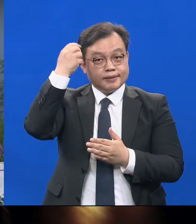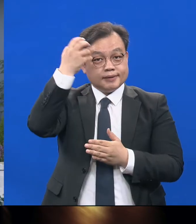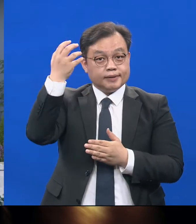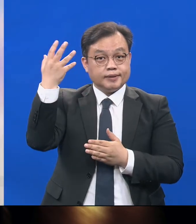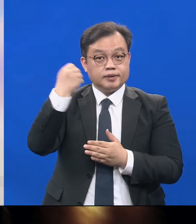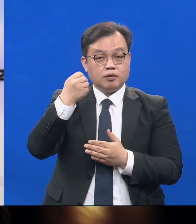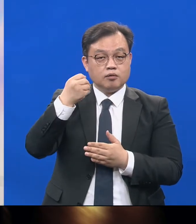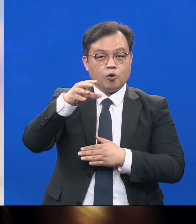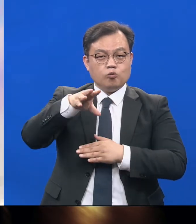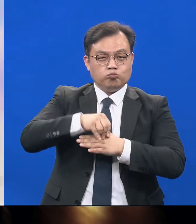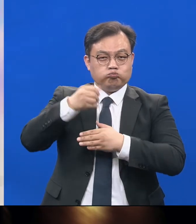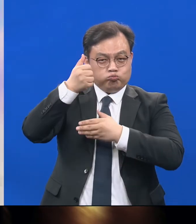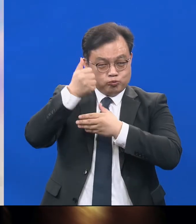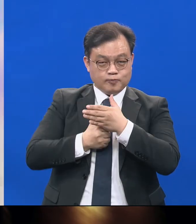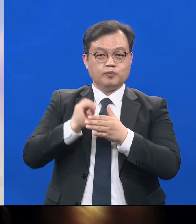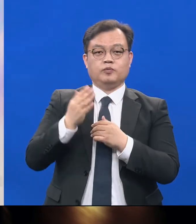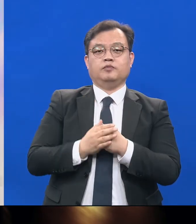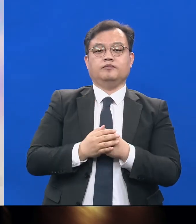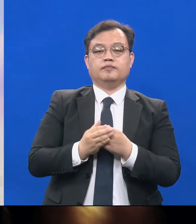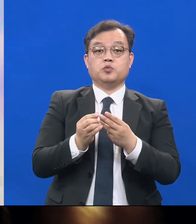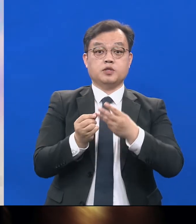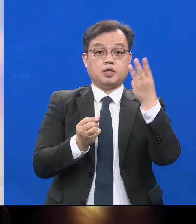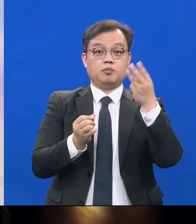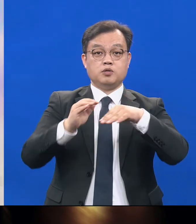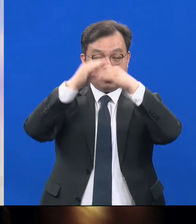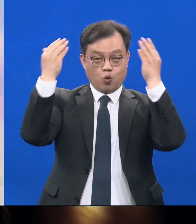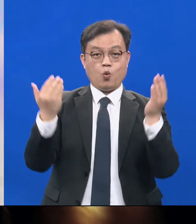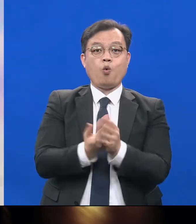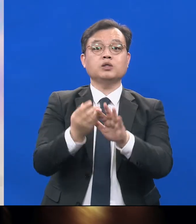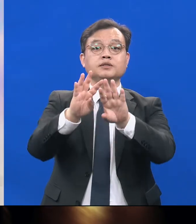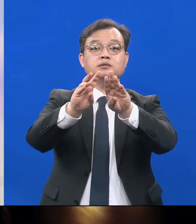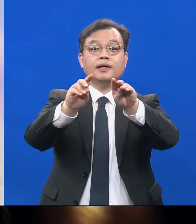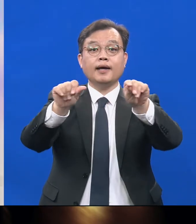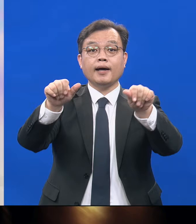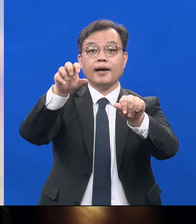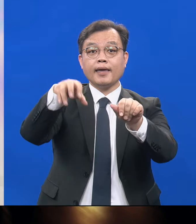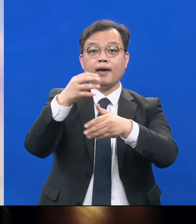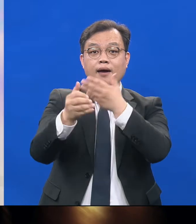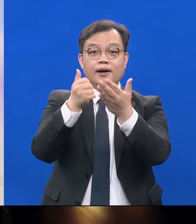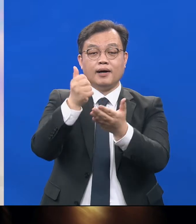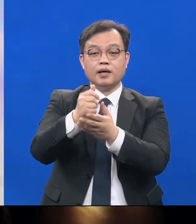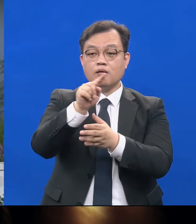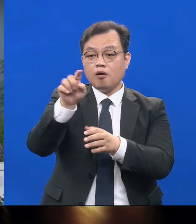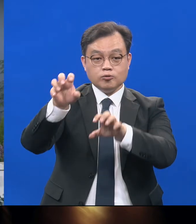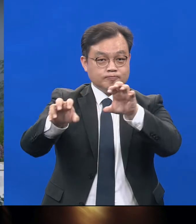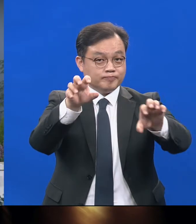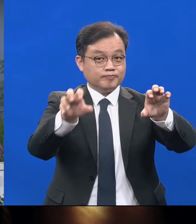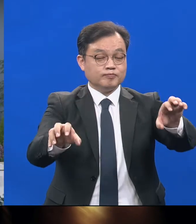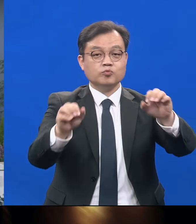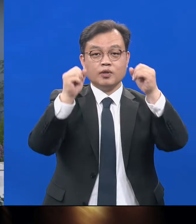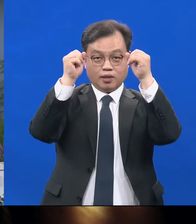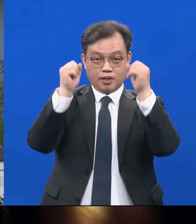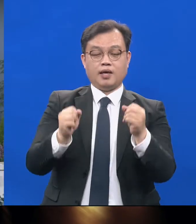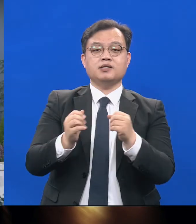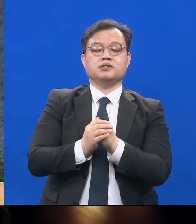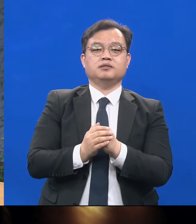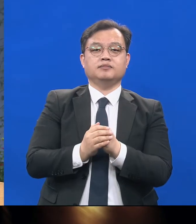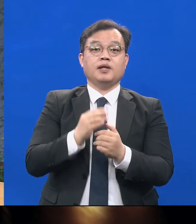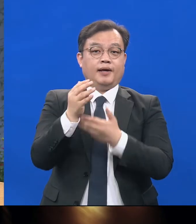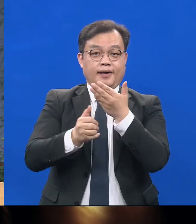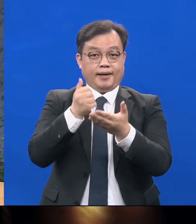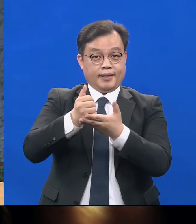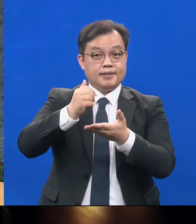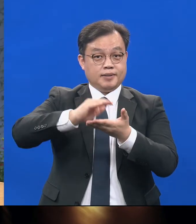되는 것이. 세 번째로, 온 땅에 하나님이 어디에나 계시는 무소부지하신 것.